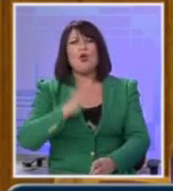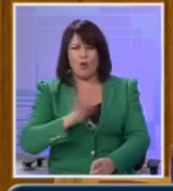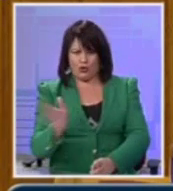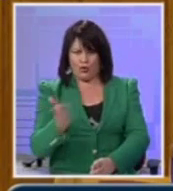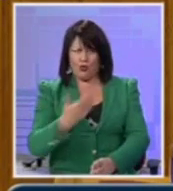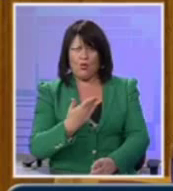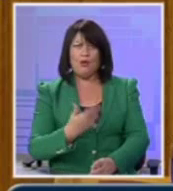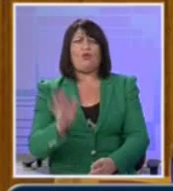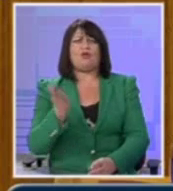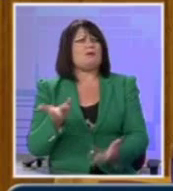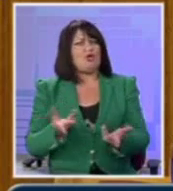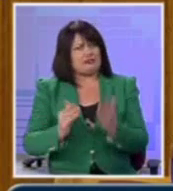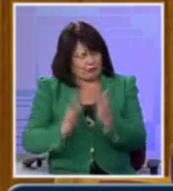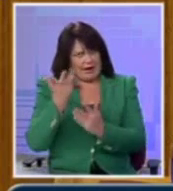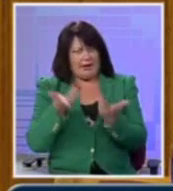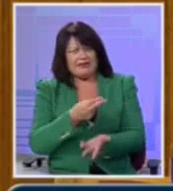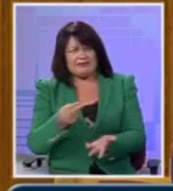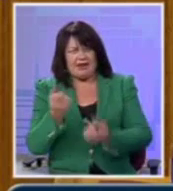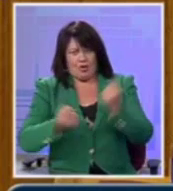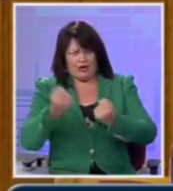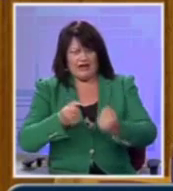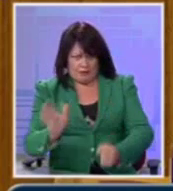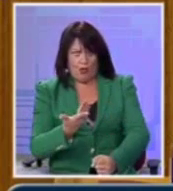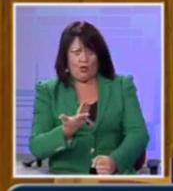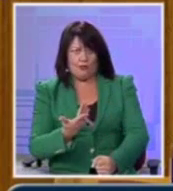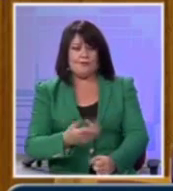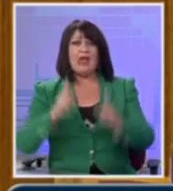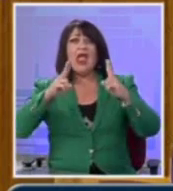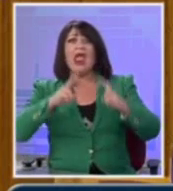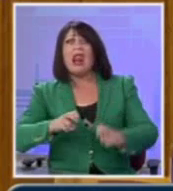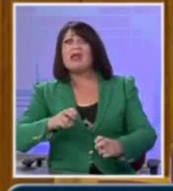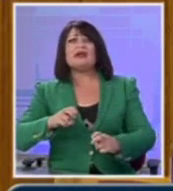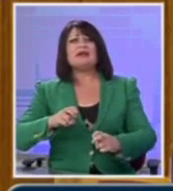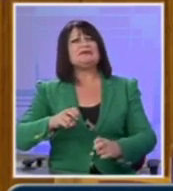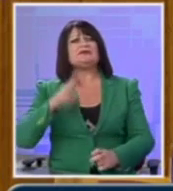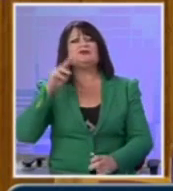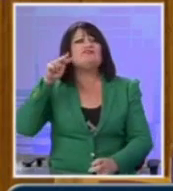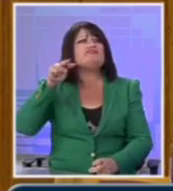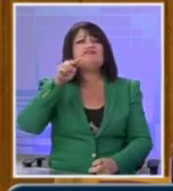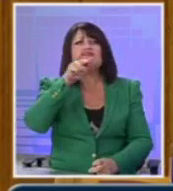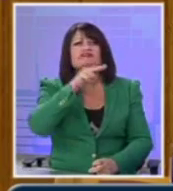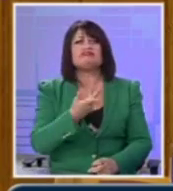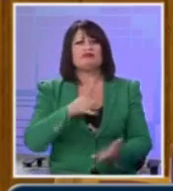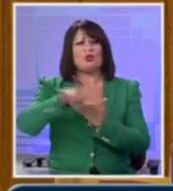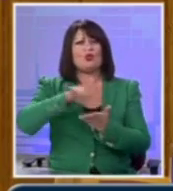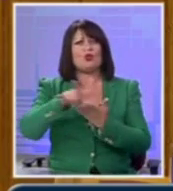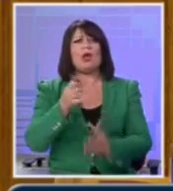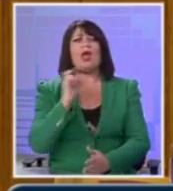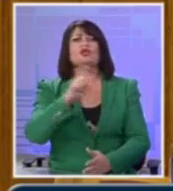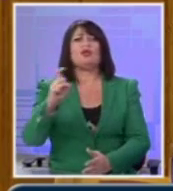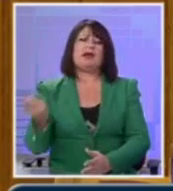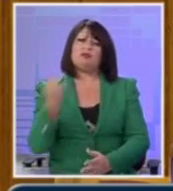απολύσατε. Πόσο αναπτυξιακό είναι να μην υπάρχουν ελεκτές εναέρειες κυκλοφορίας και να χάνουμε εκατομμύρια από